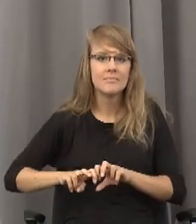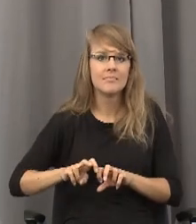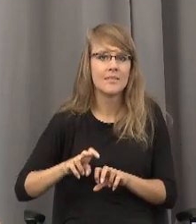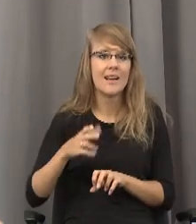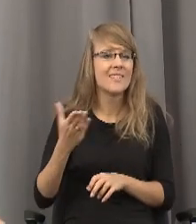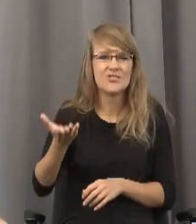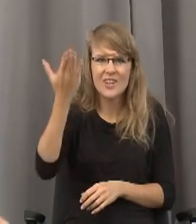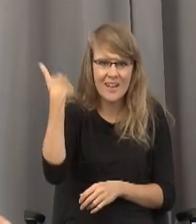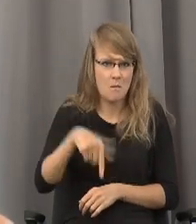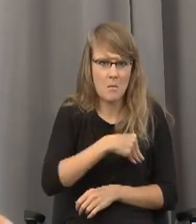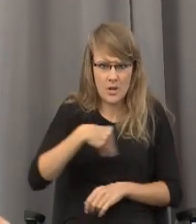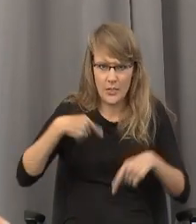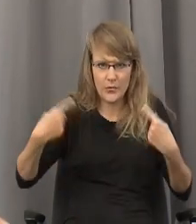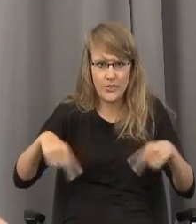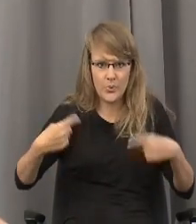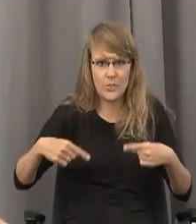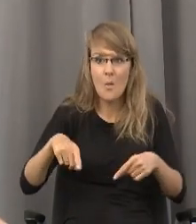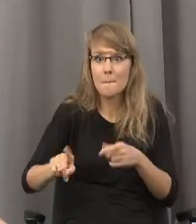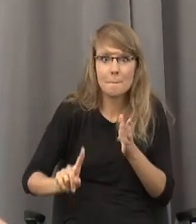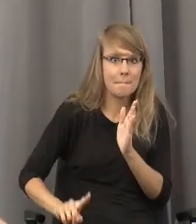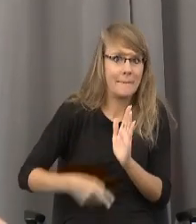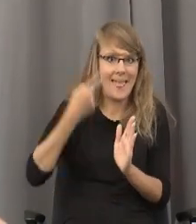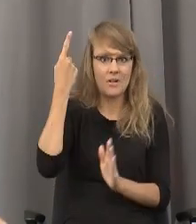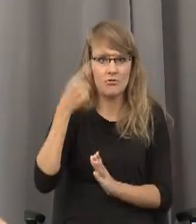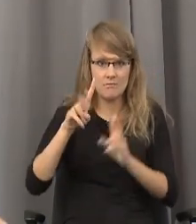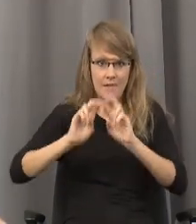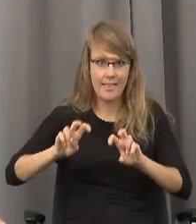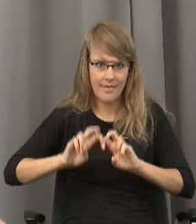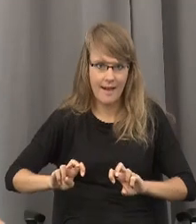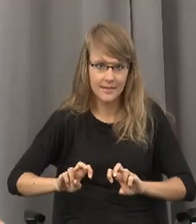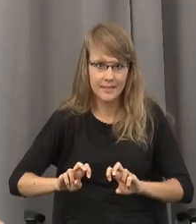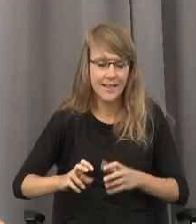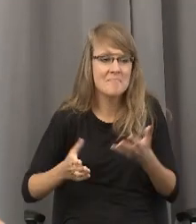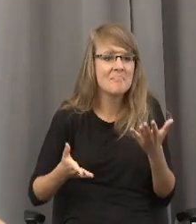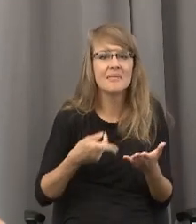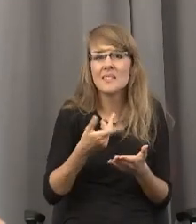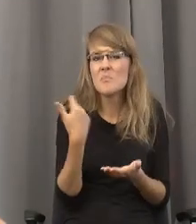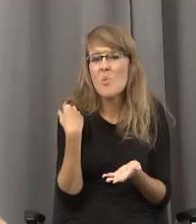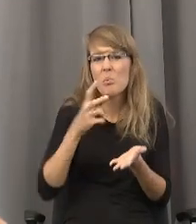jeszcze. Ponieważ jest to pierwsze badanie, nie mając narzędzi